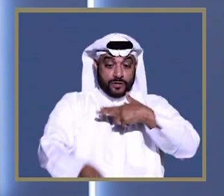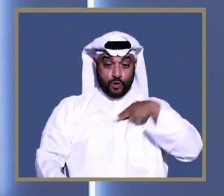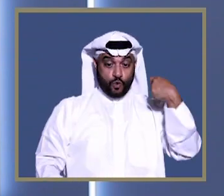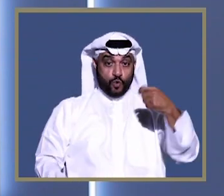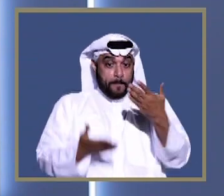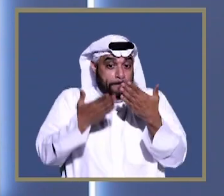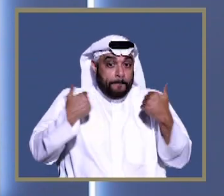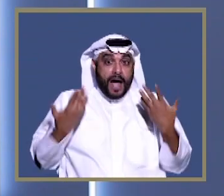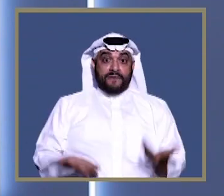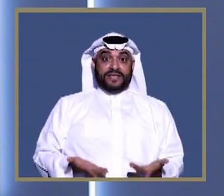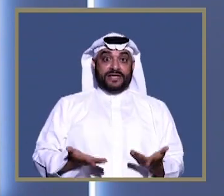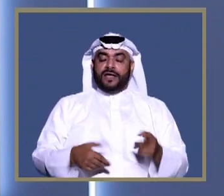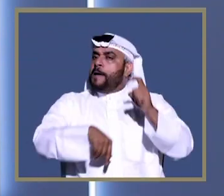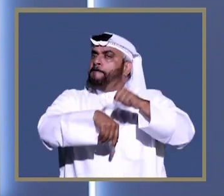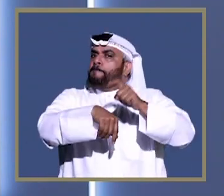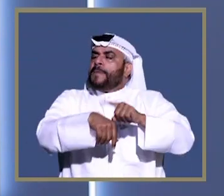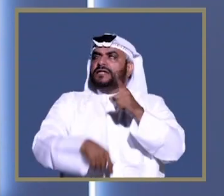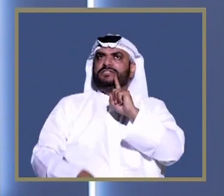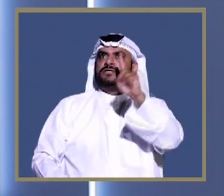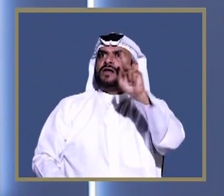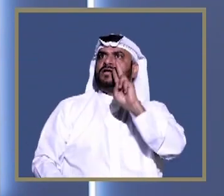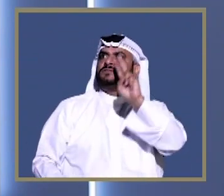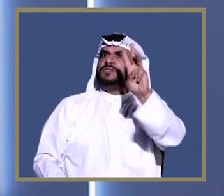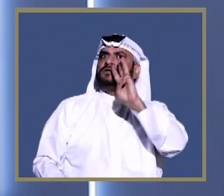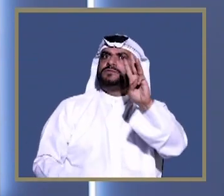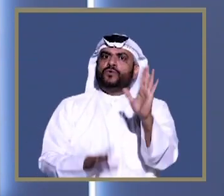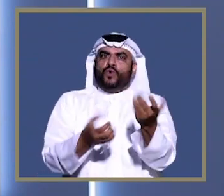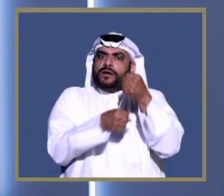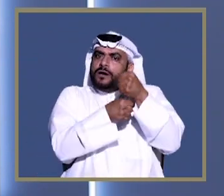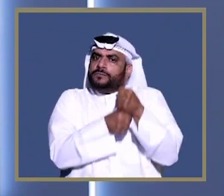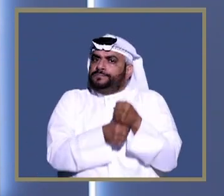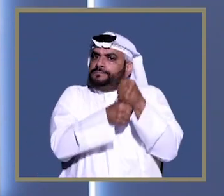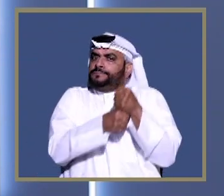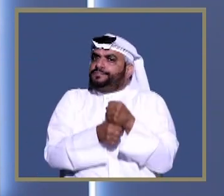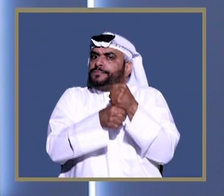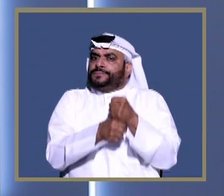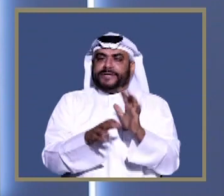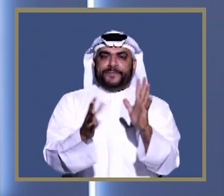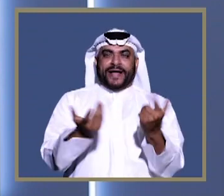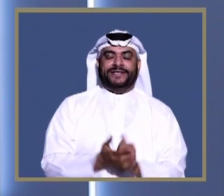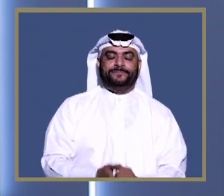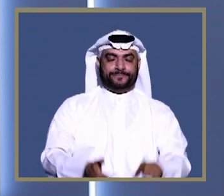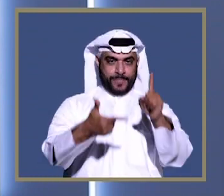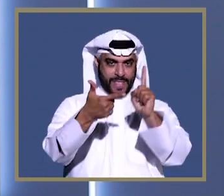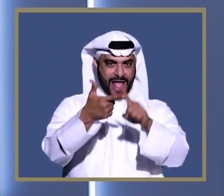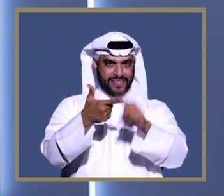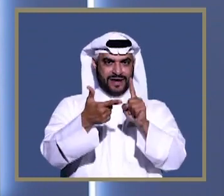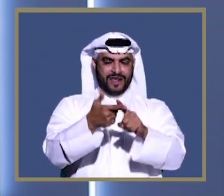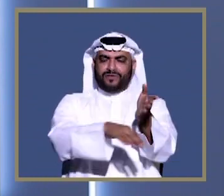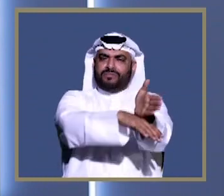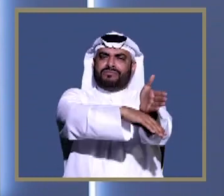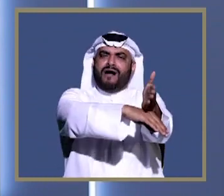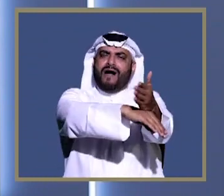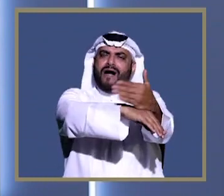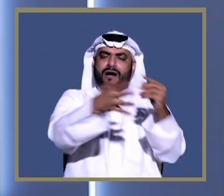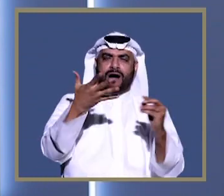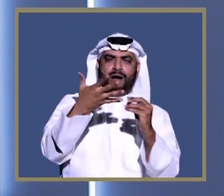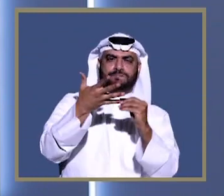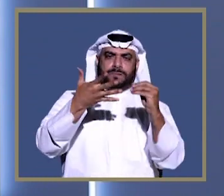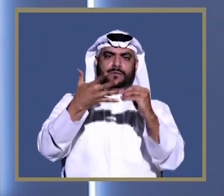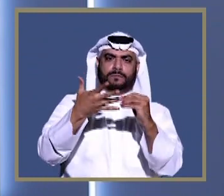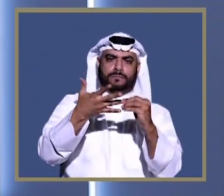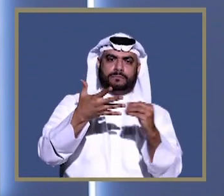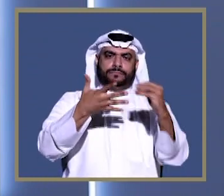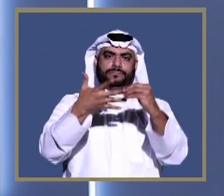علشان ينجزون أي مشروع موجود في الدولة. في نفس الوقت عندنا مشكلة البيروقراطية، يعني اليوم